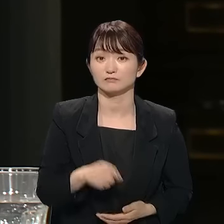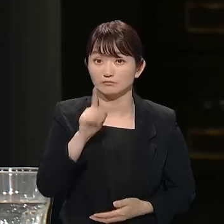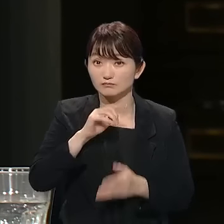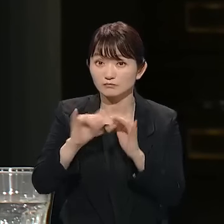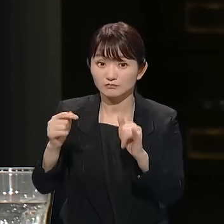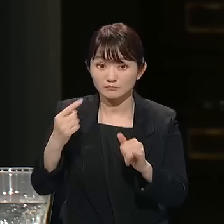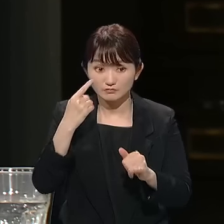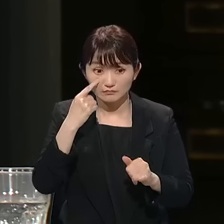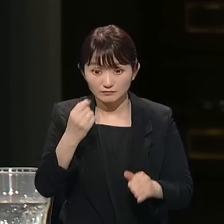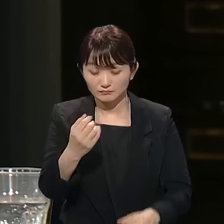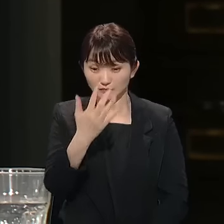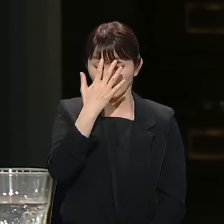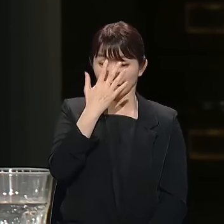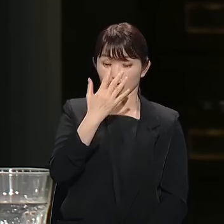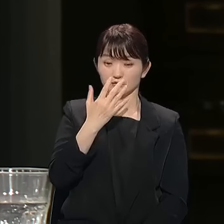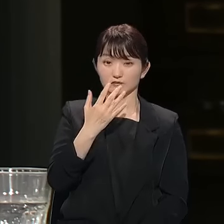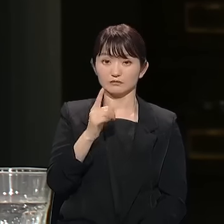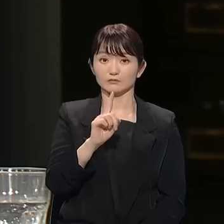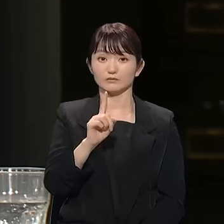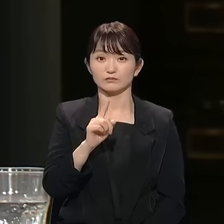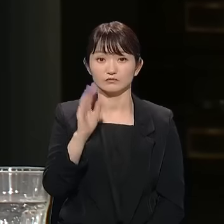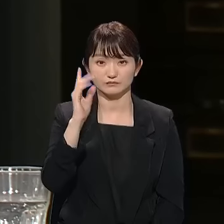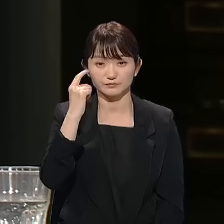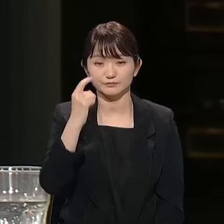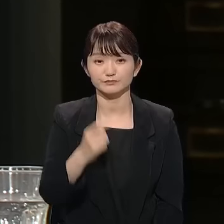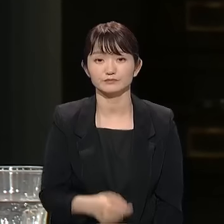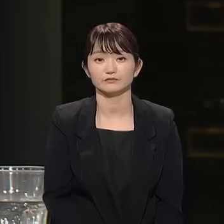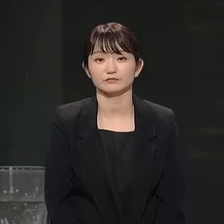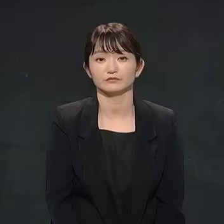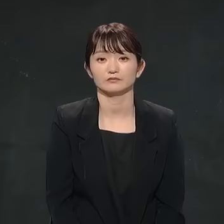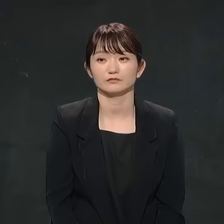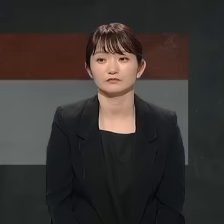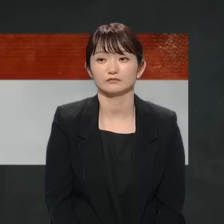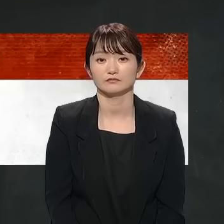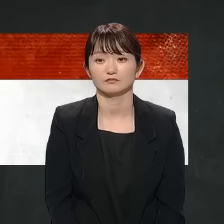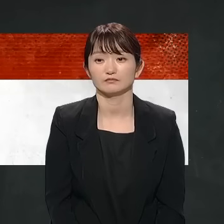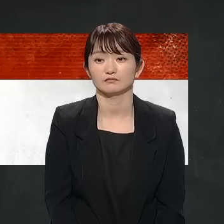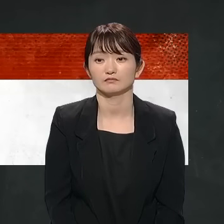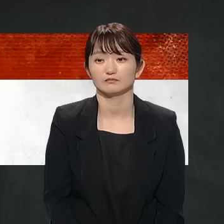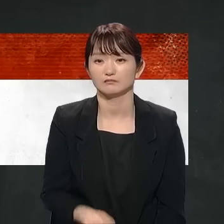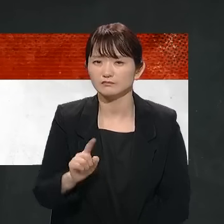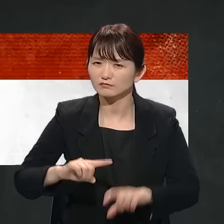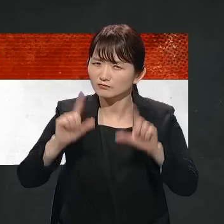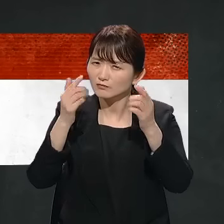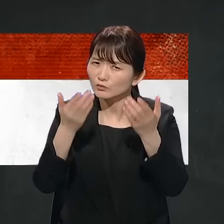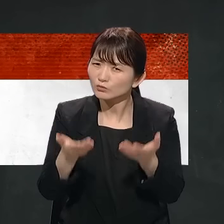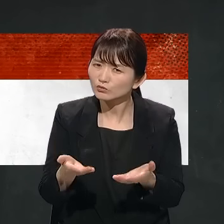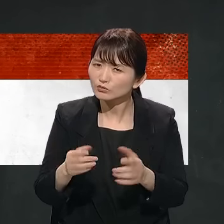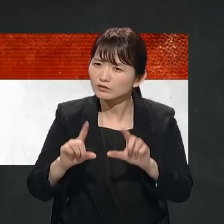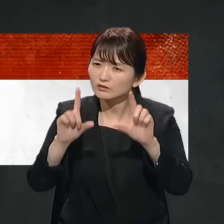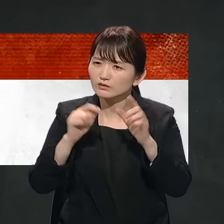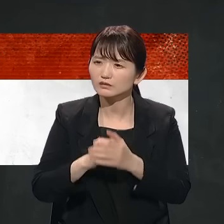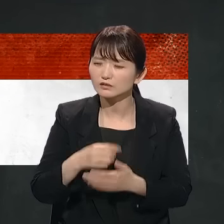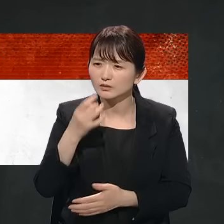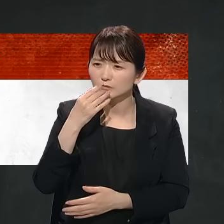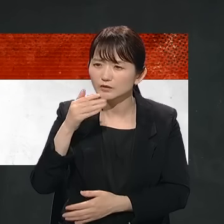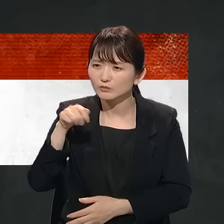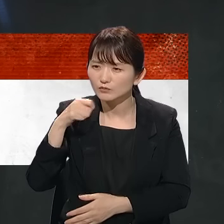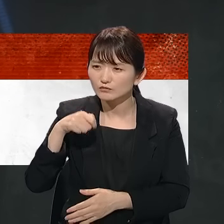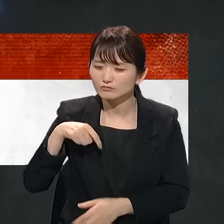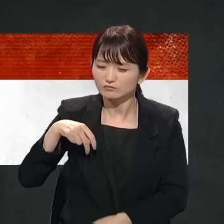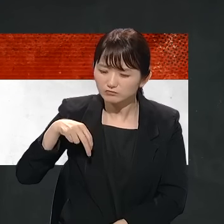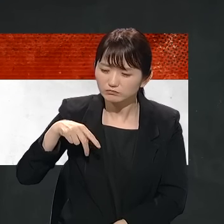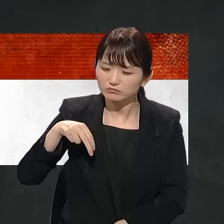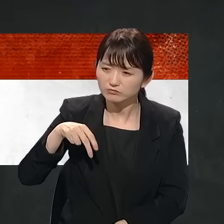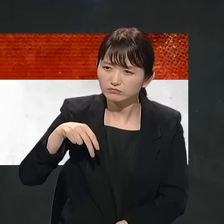제보자 눈앞에 떡하니 나타난 겁니다. 얘기 들어보시죠. 그날도 휴일이었는데 근데 밥 먹으러 간다고 슬슬 걸어가고